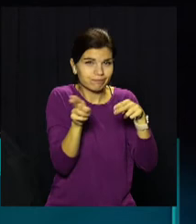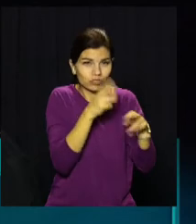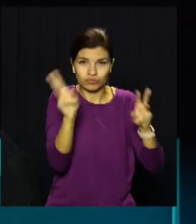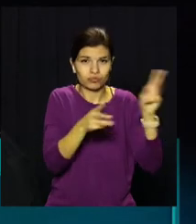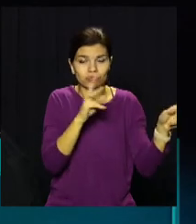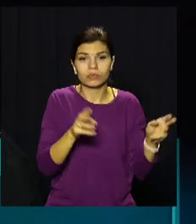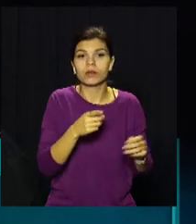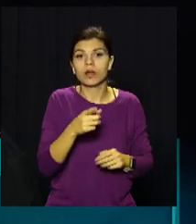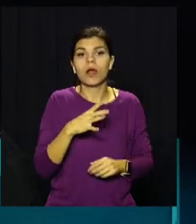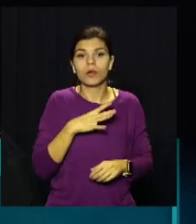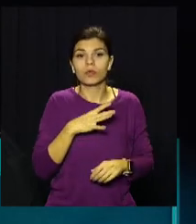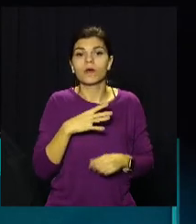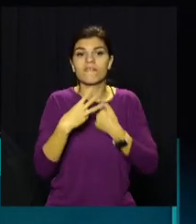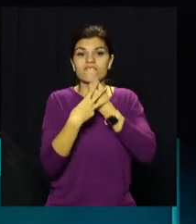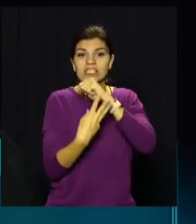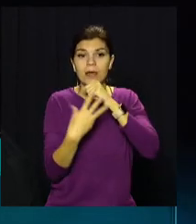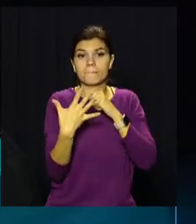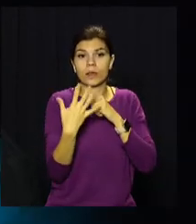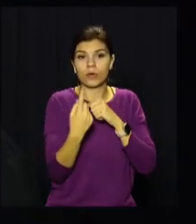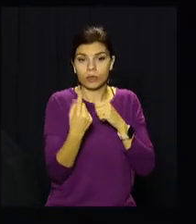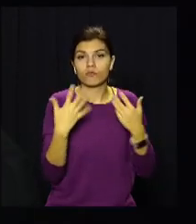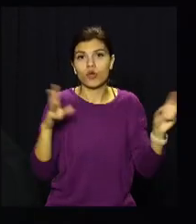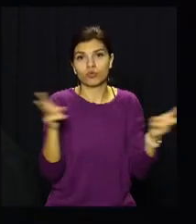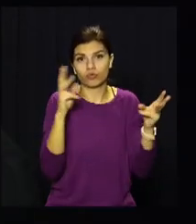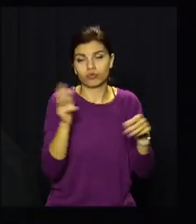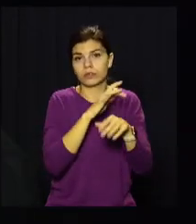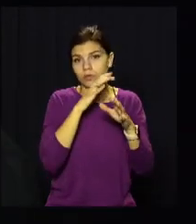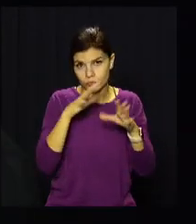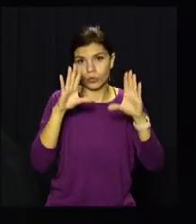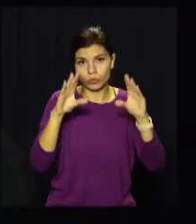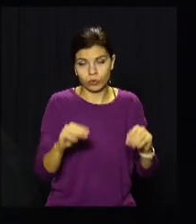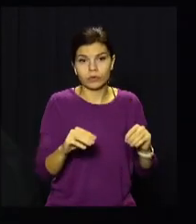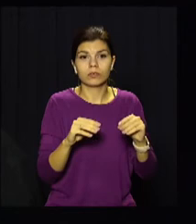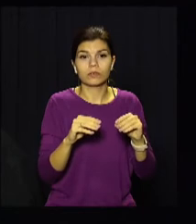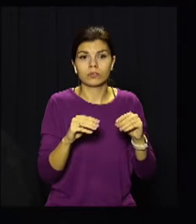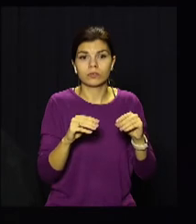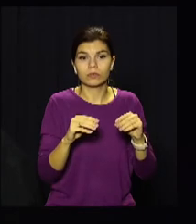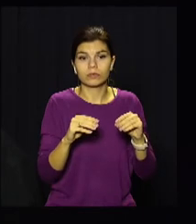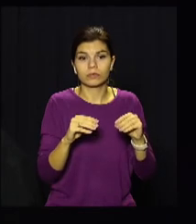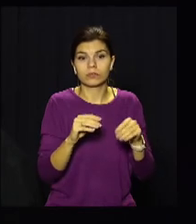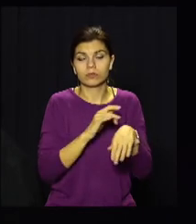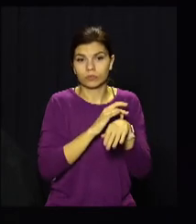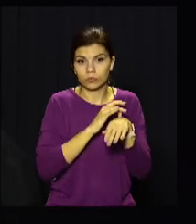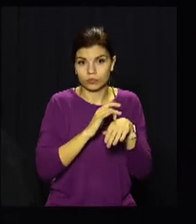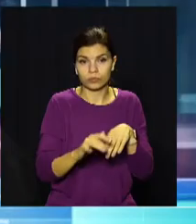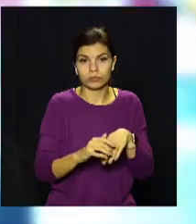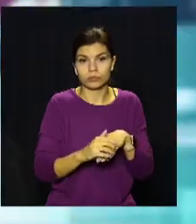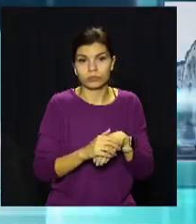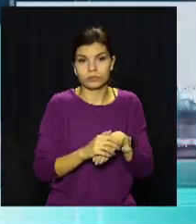О 17:51 пожежу локалізовано, о 20:07 пожежа повністю ліквідована.